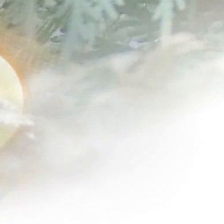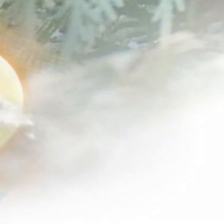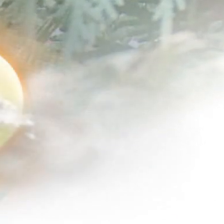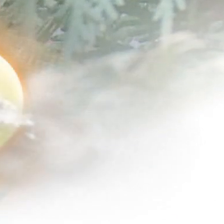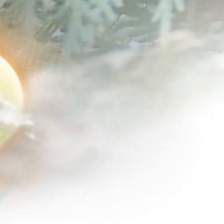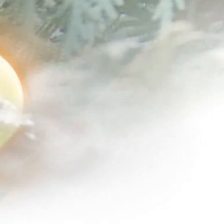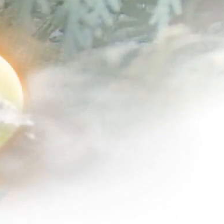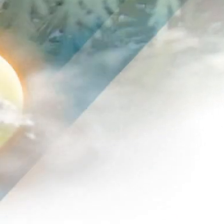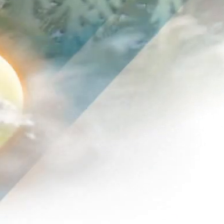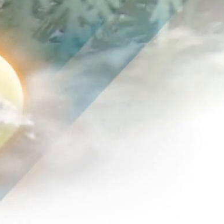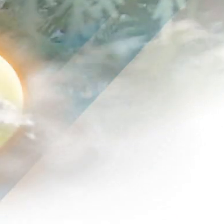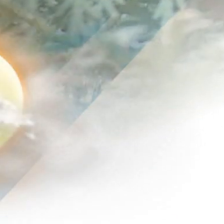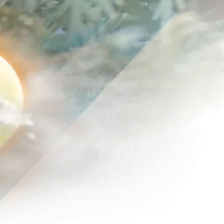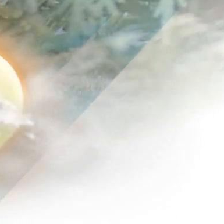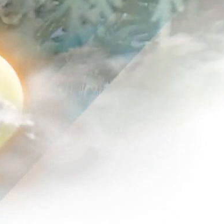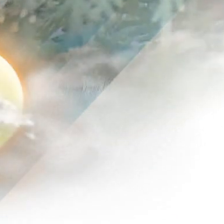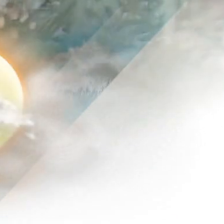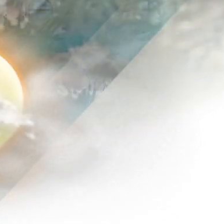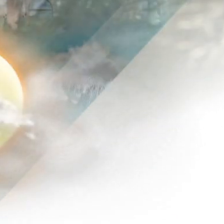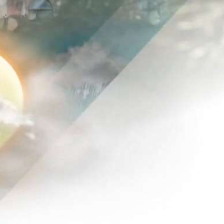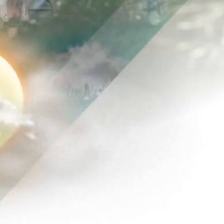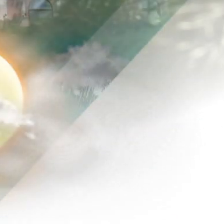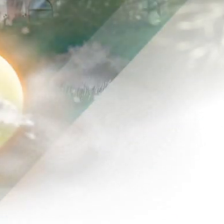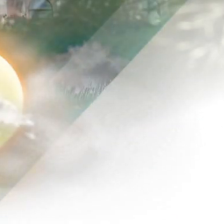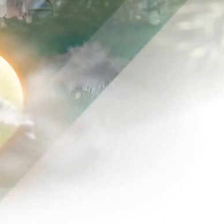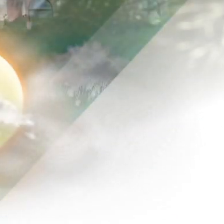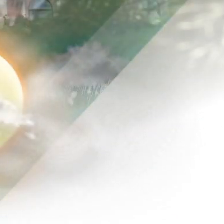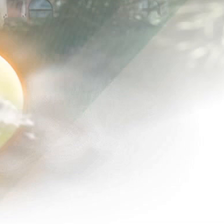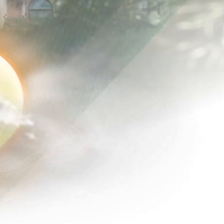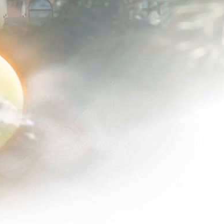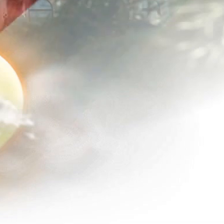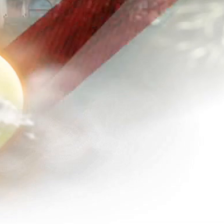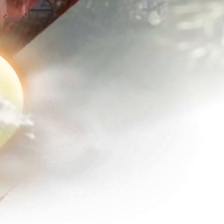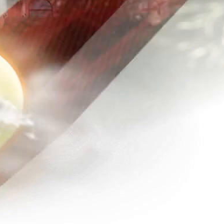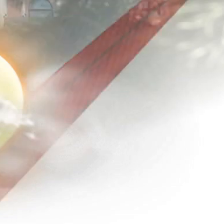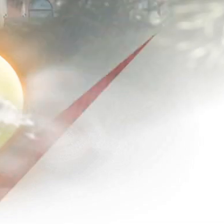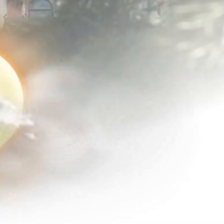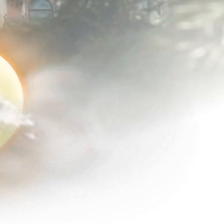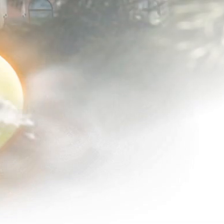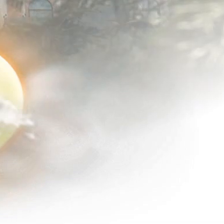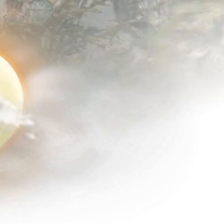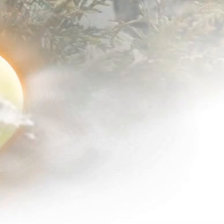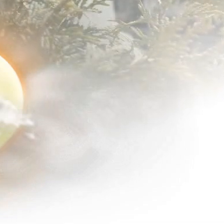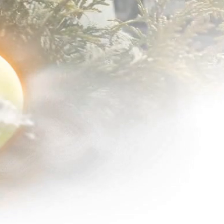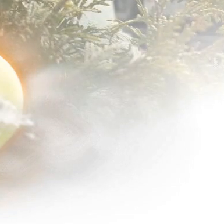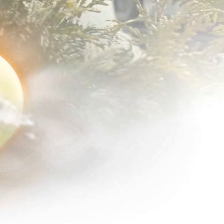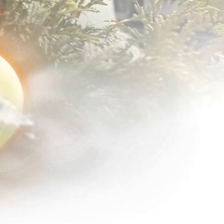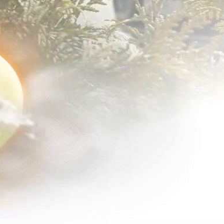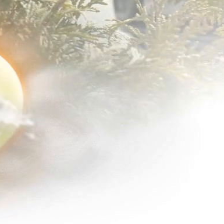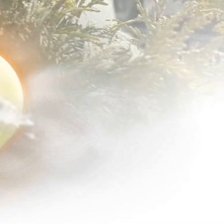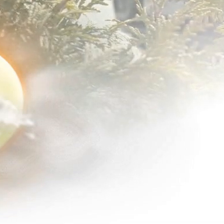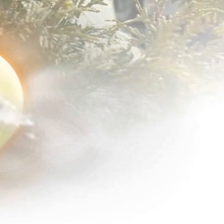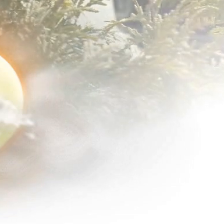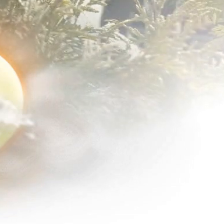У Навагрудку чакаецца каля 3 градусаў марозу раніцай, да 0 днём і да мінус 1 вечарам. Пахмурна,